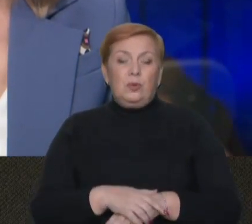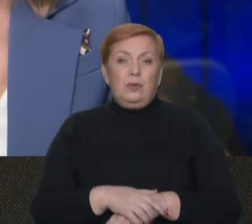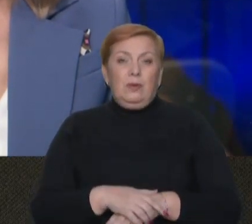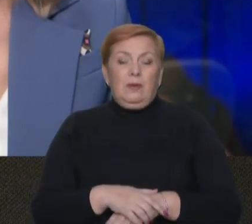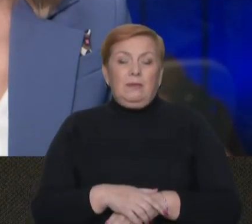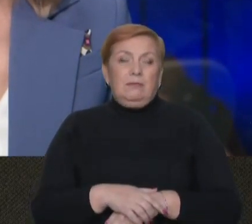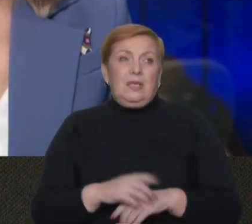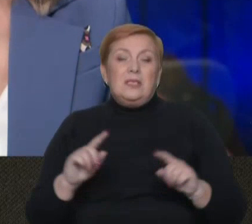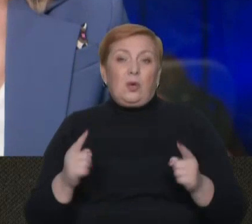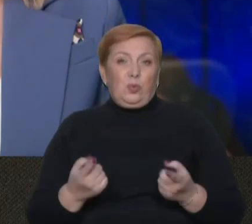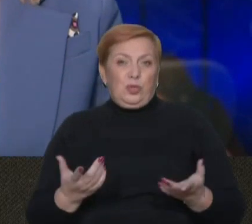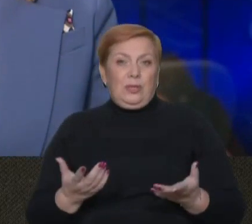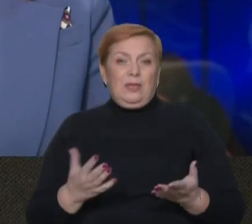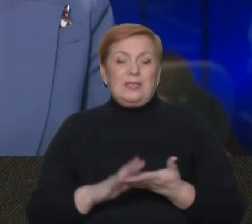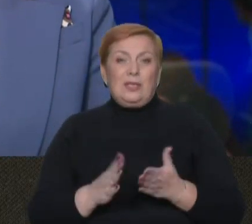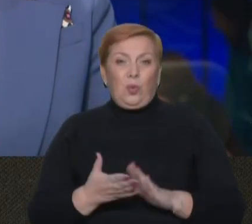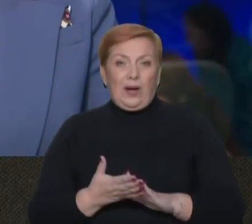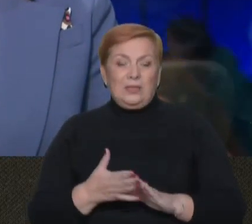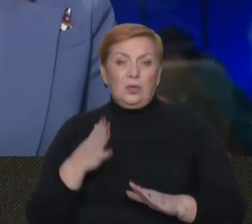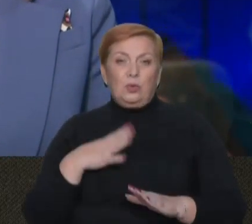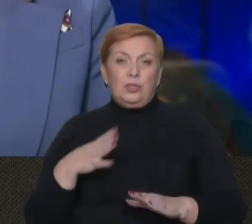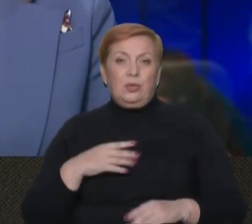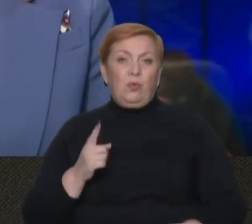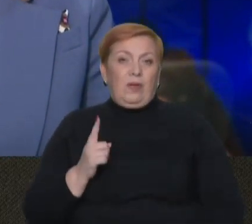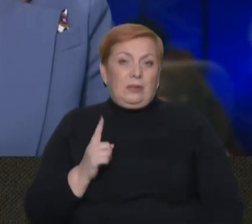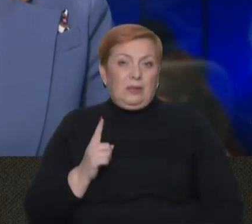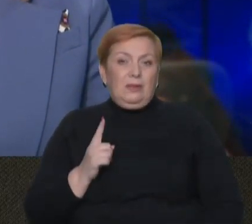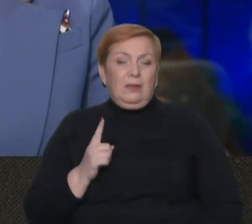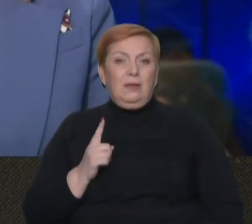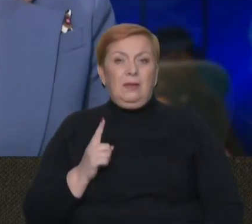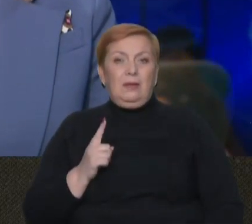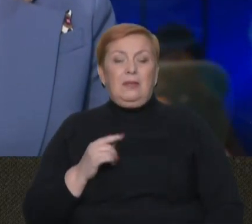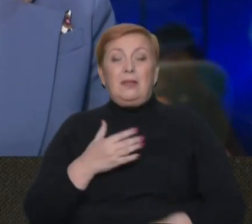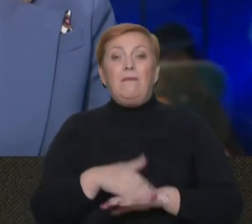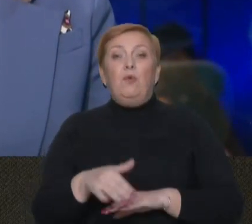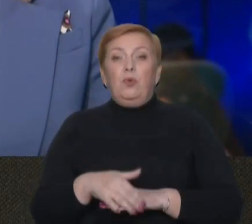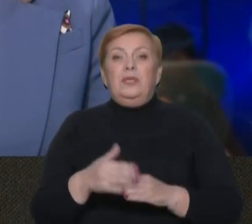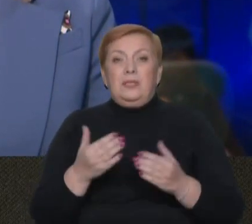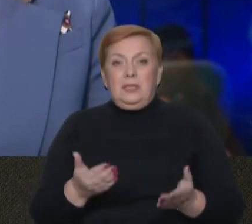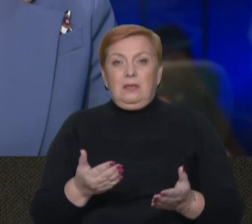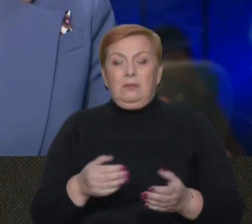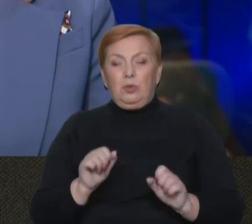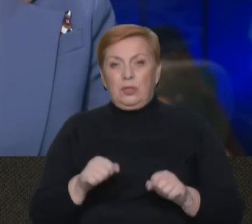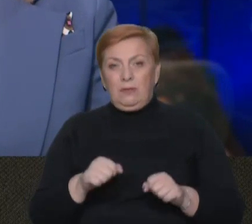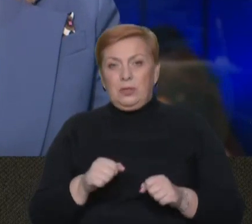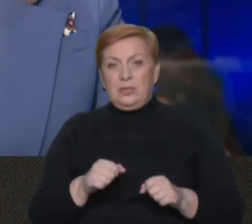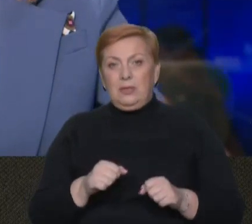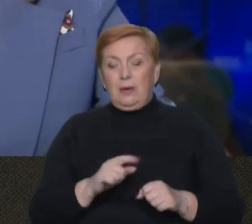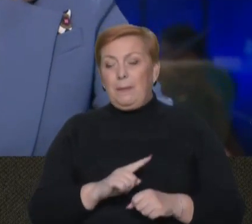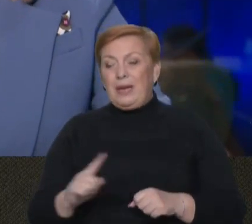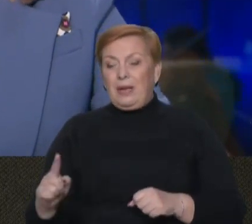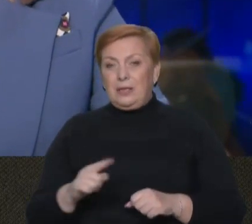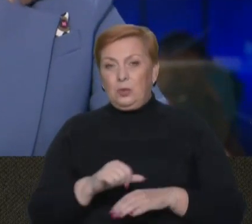заручниками цієї ситуації і очікувати фактично на вулиці можливості перетину кордону з